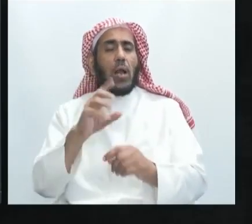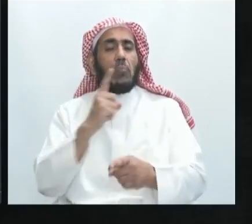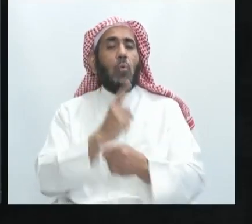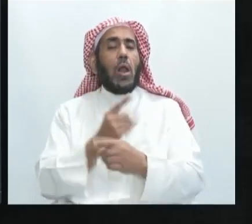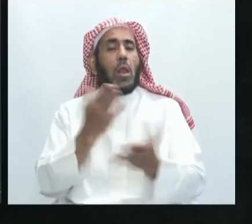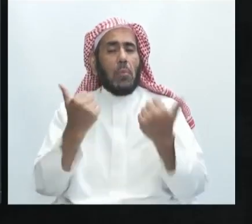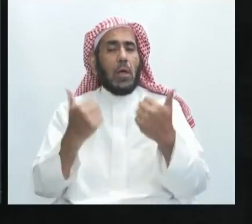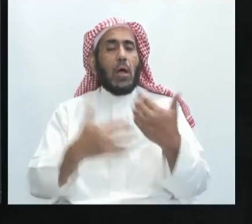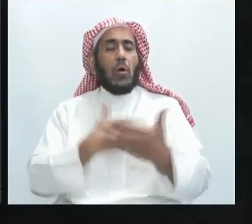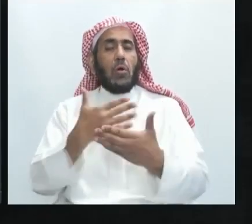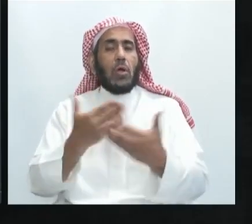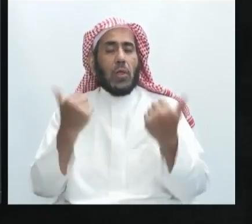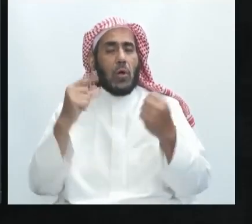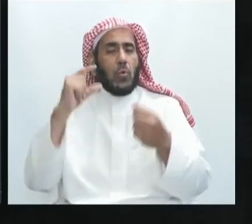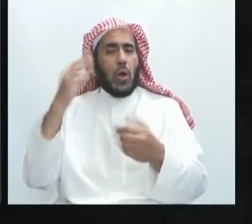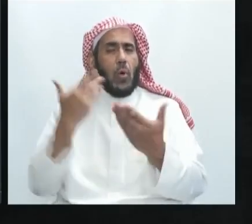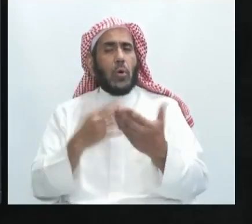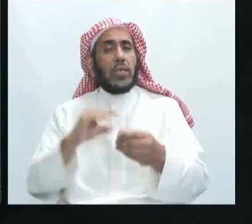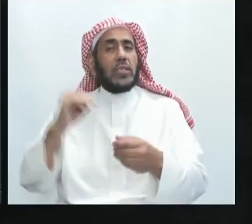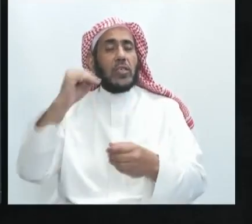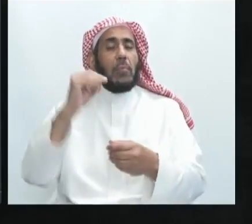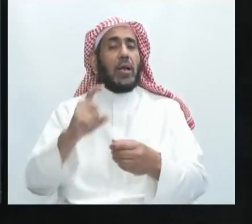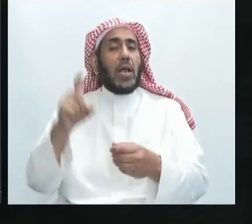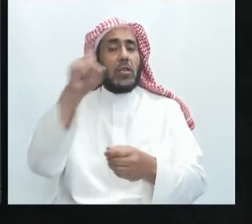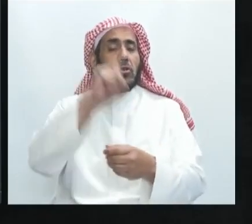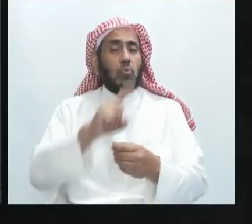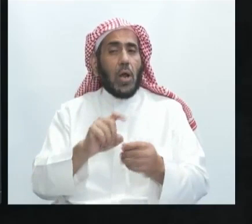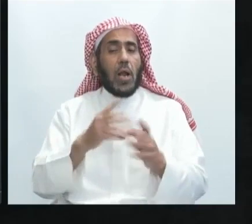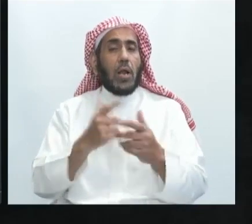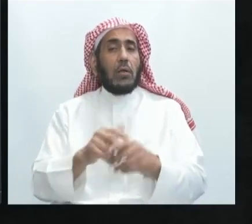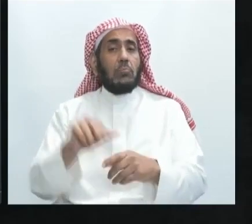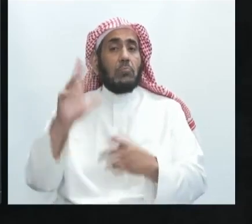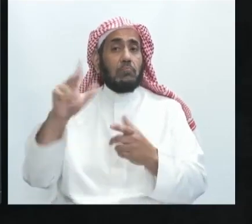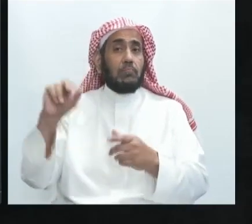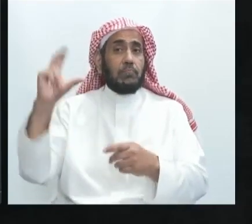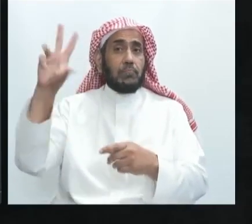الاجابه من يذكرنا باجابه على هذا السؤال